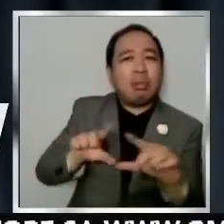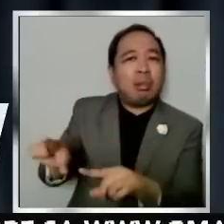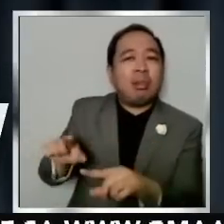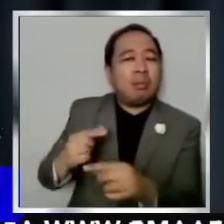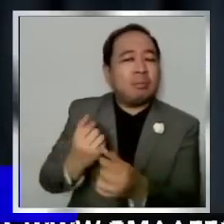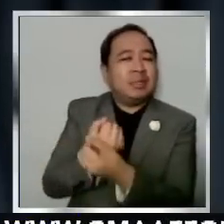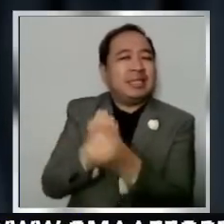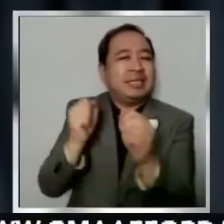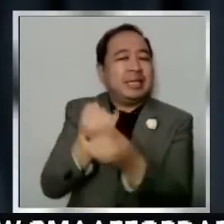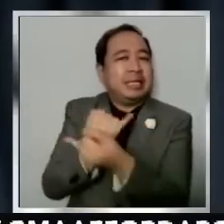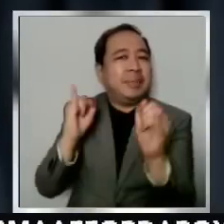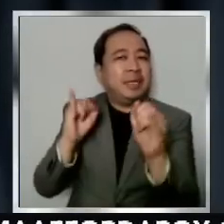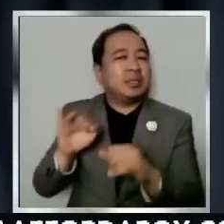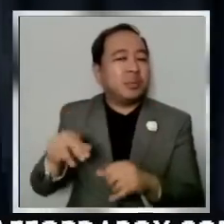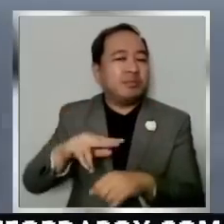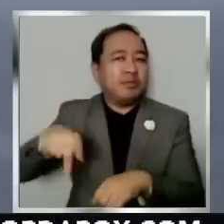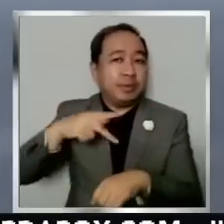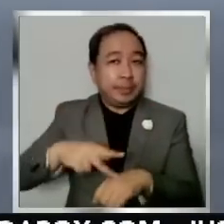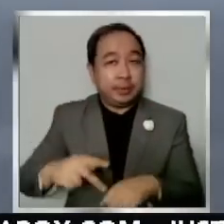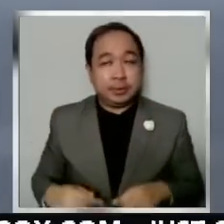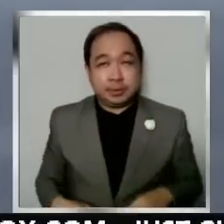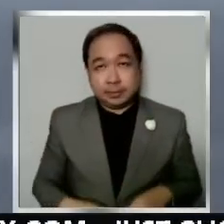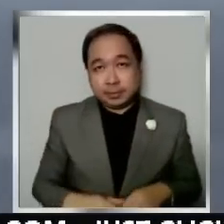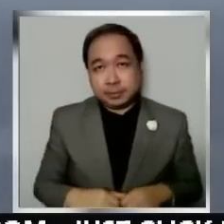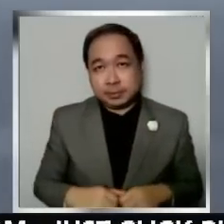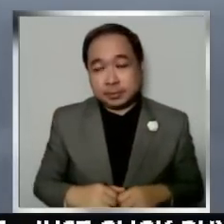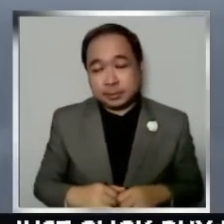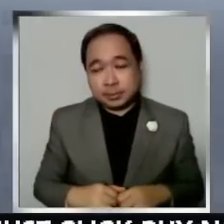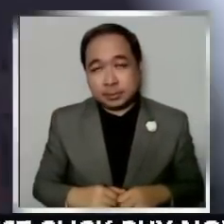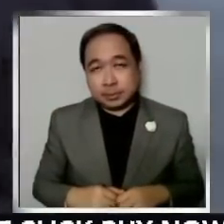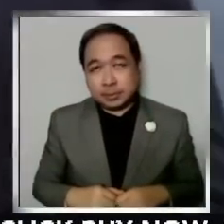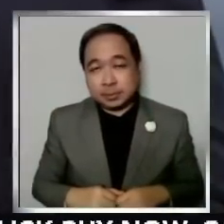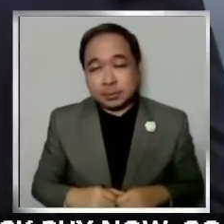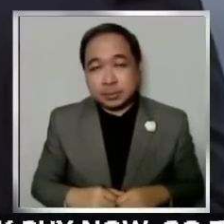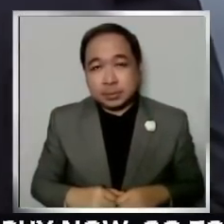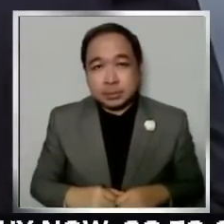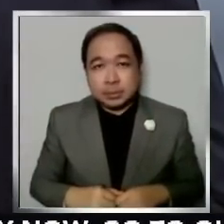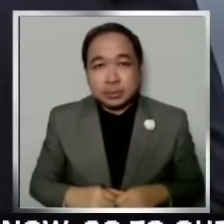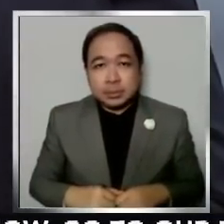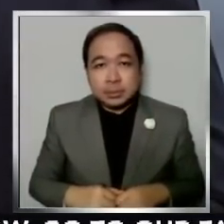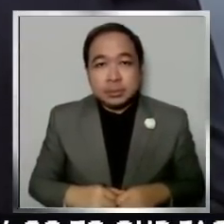Para sa GMA Integrated News, Ivan Mayrina, JP Soriano, nakatutok 24 oras.